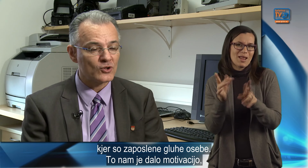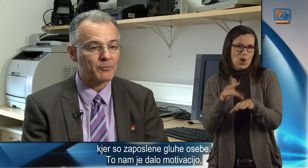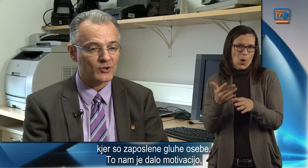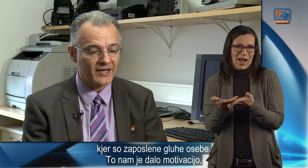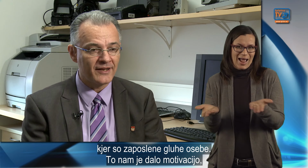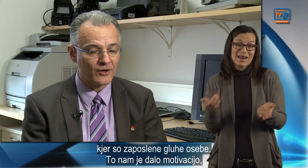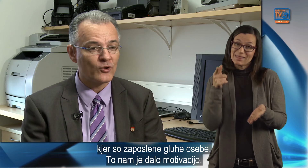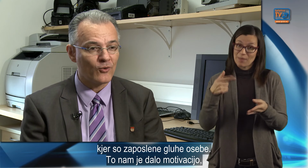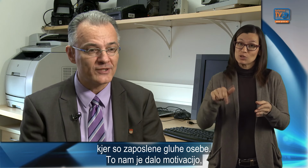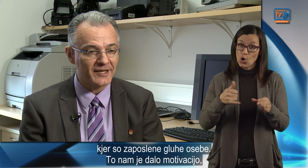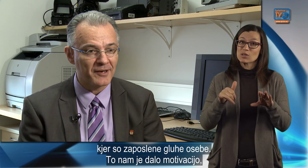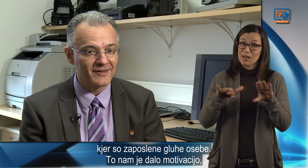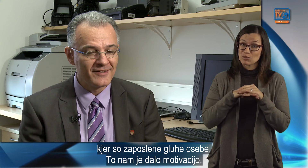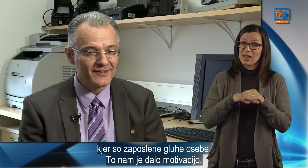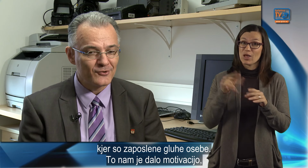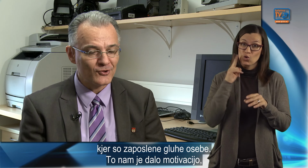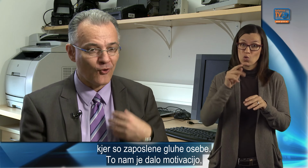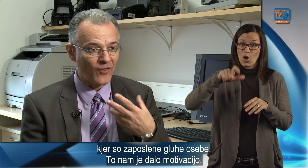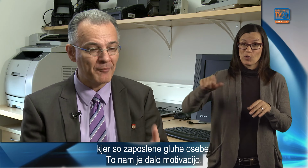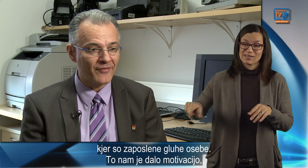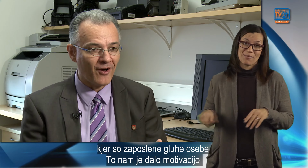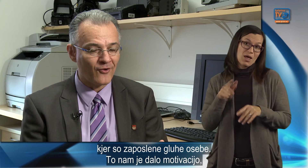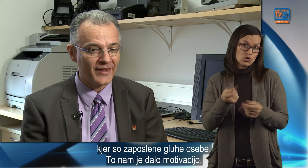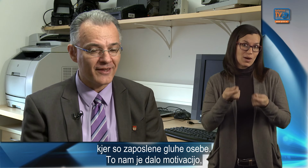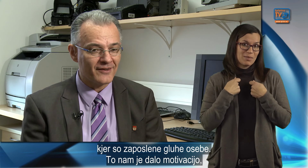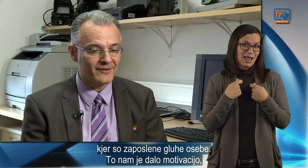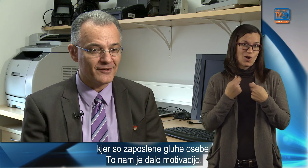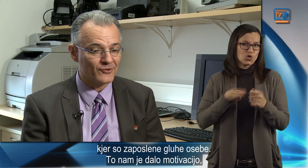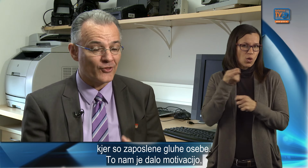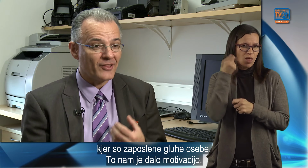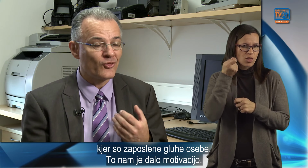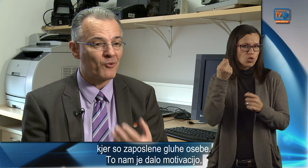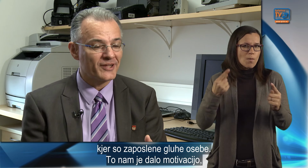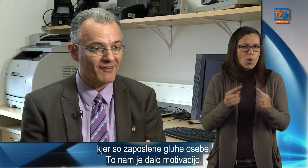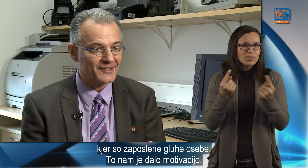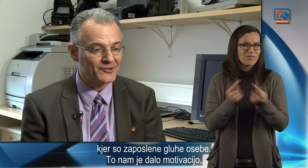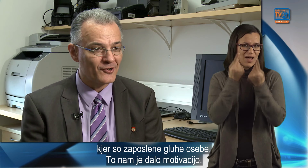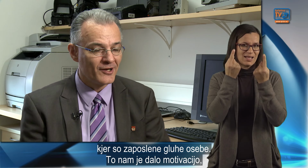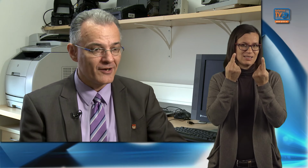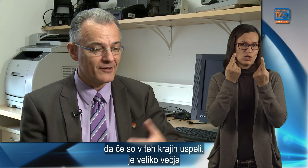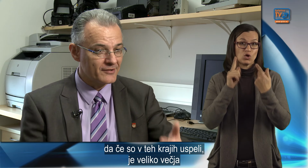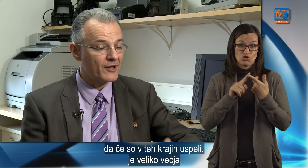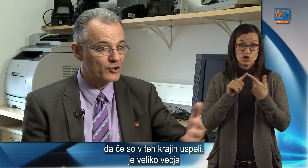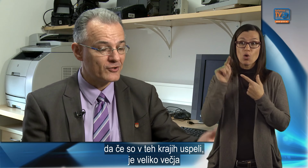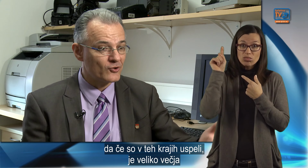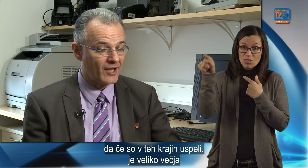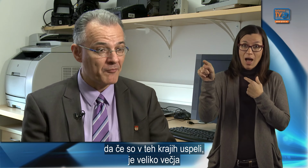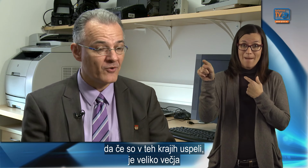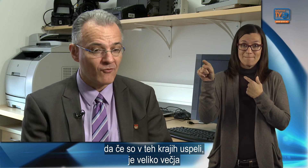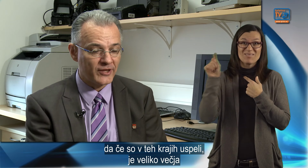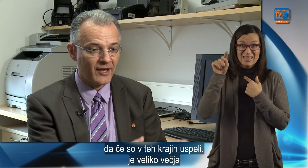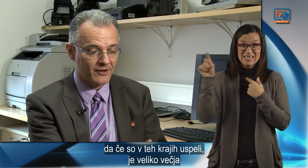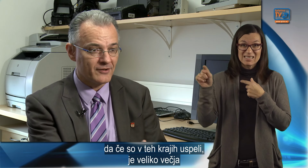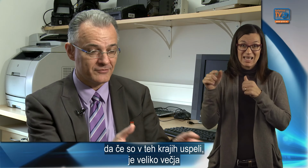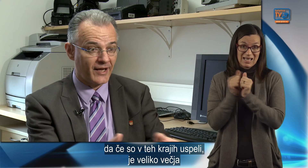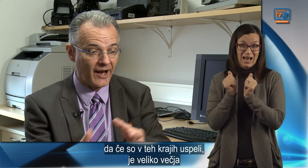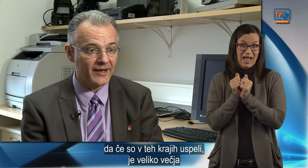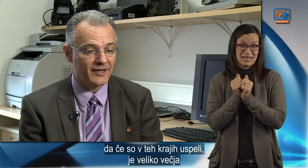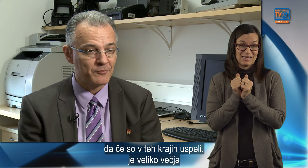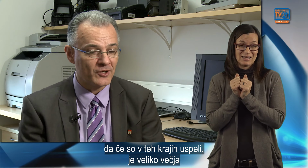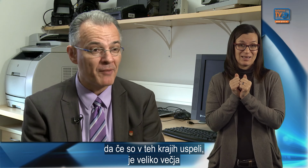kjer so zaposlene gluhe osebe. In tudi to nam je dalo nekaj dodatno motivacijo, da če so tam v teh